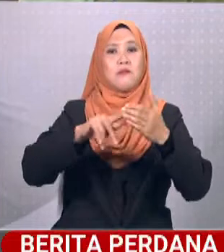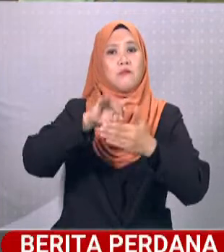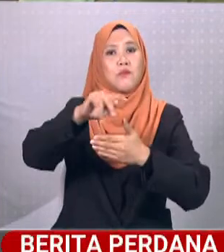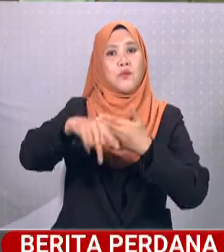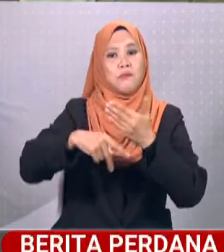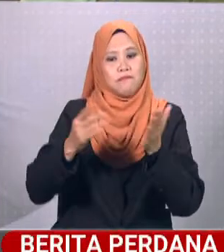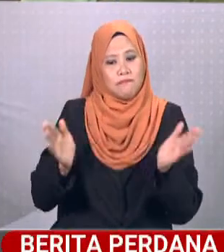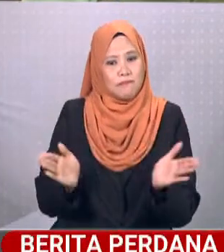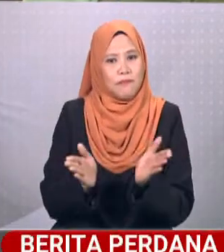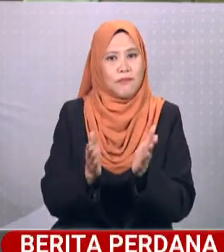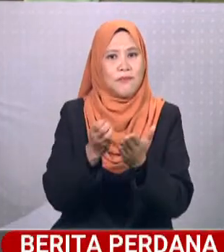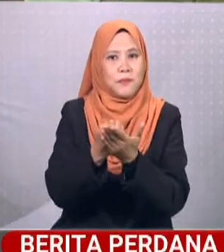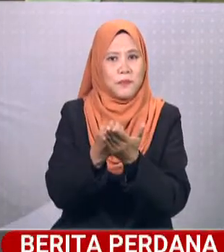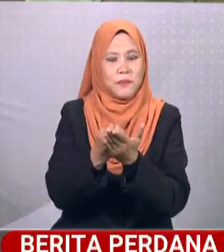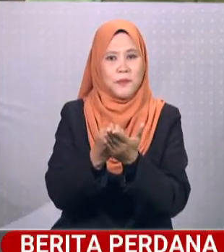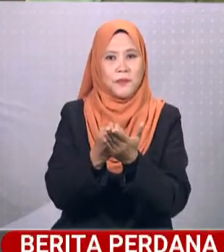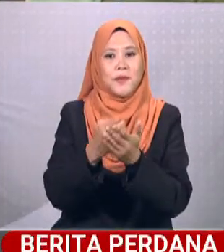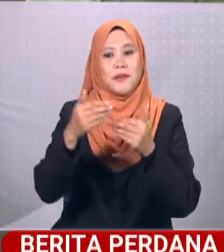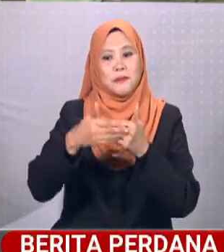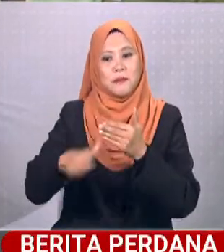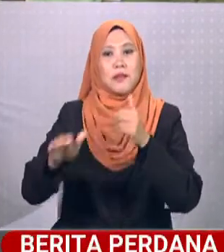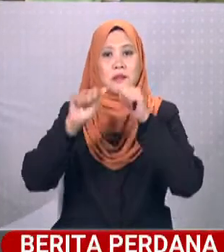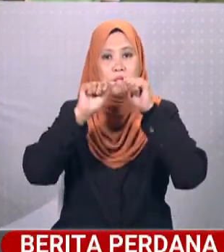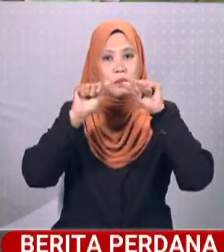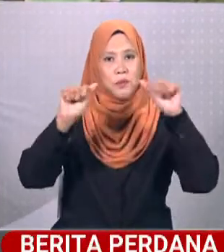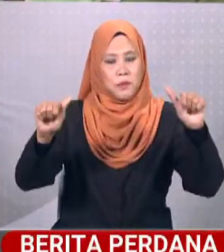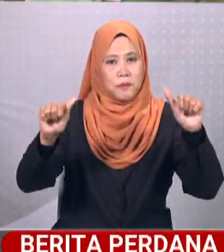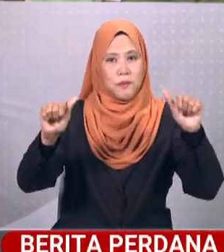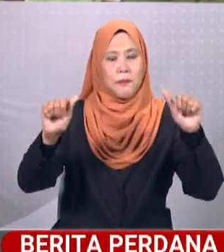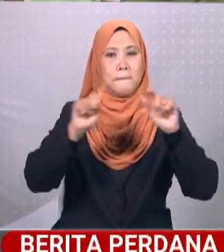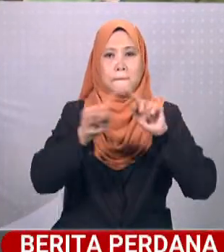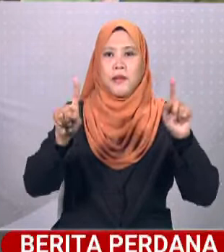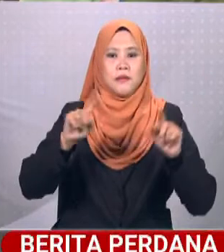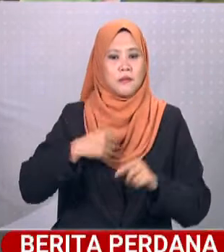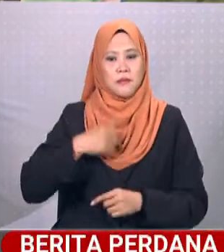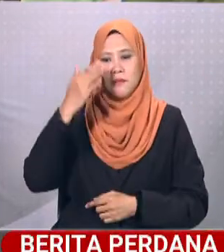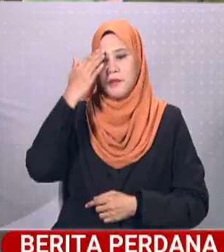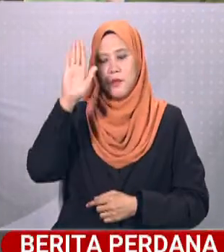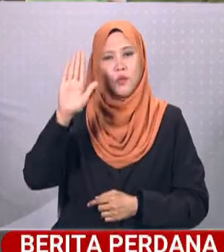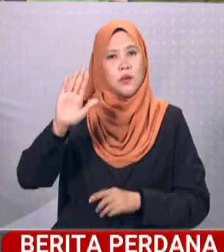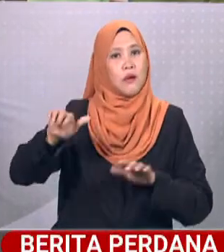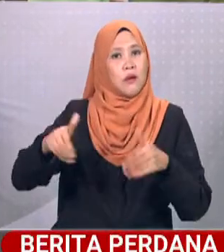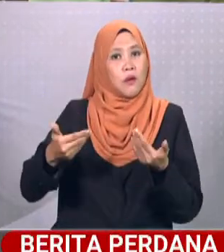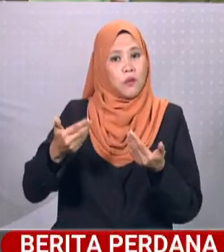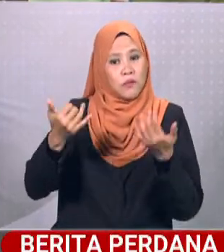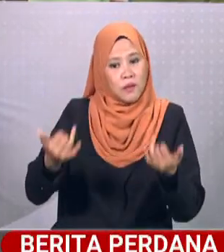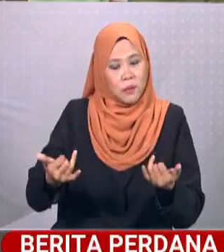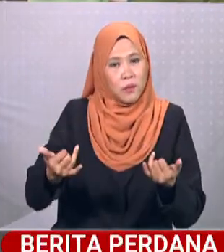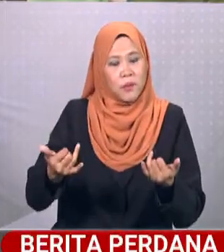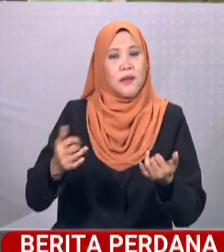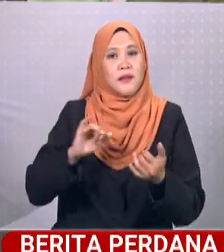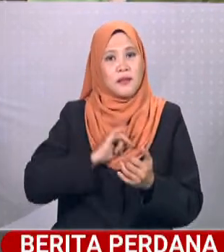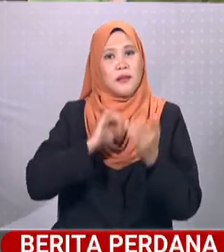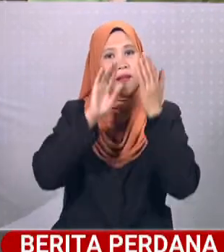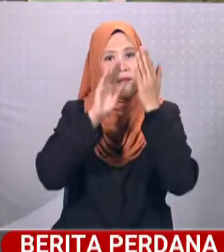juga selepas diumumkan. Cuma saya tidak tahu status sekarang, tapi memang kita